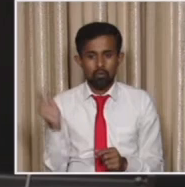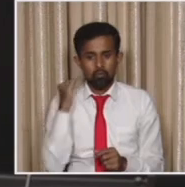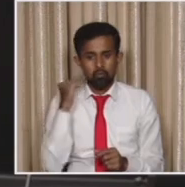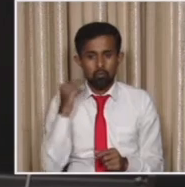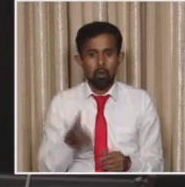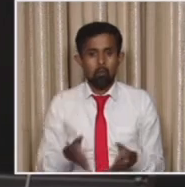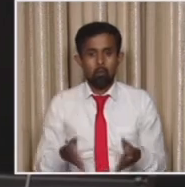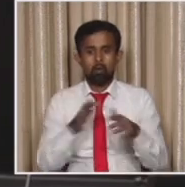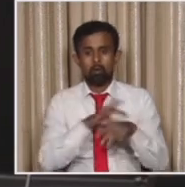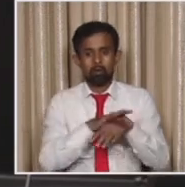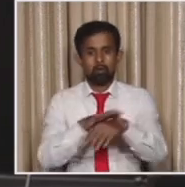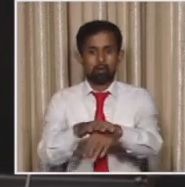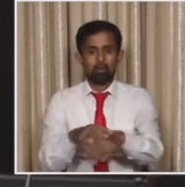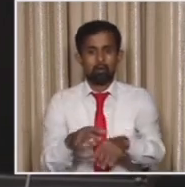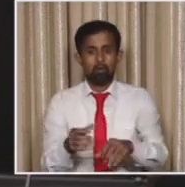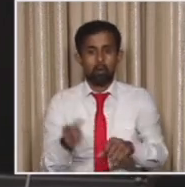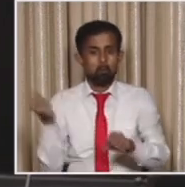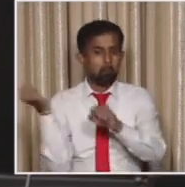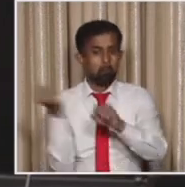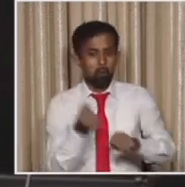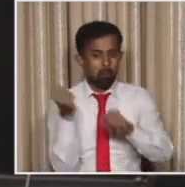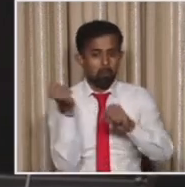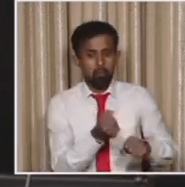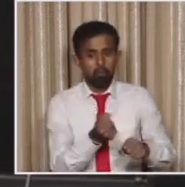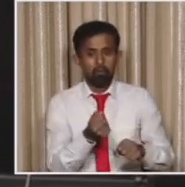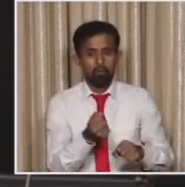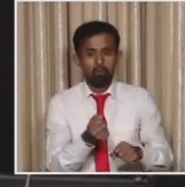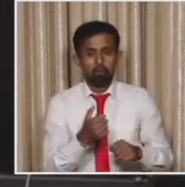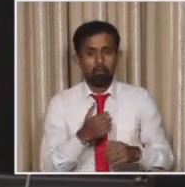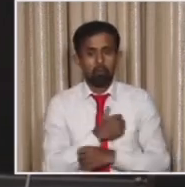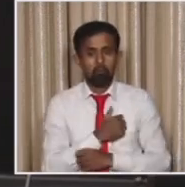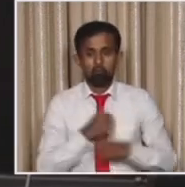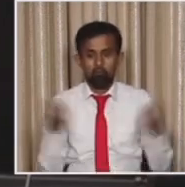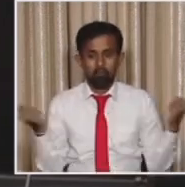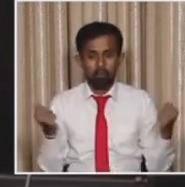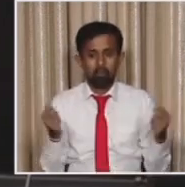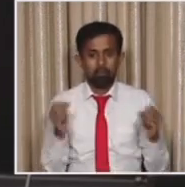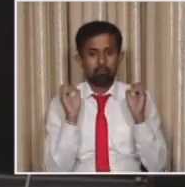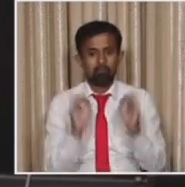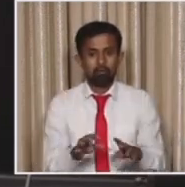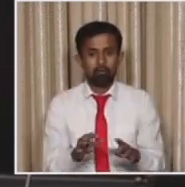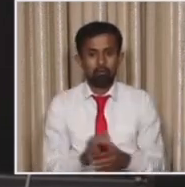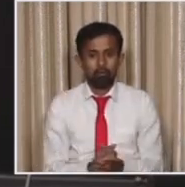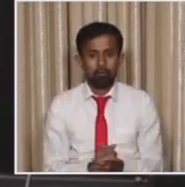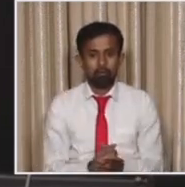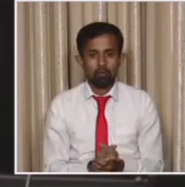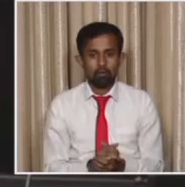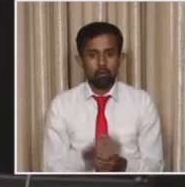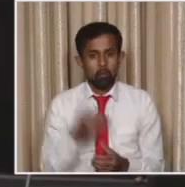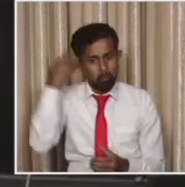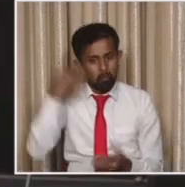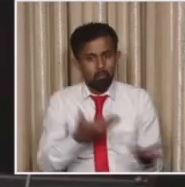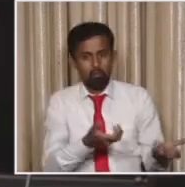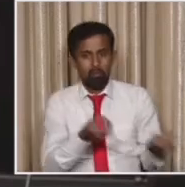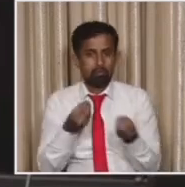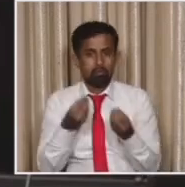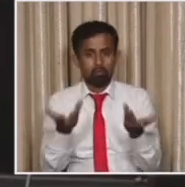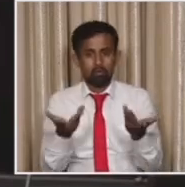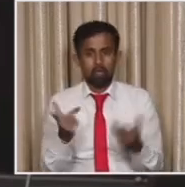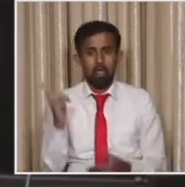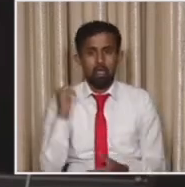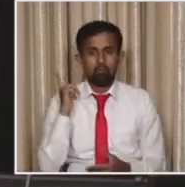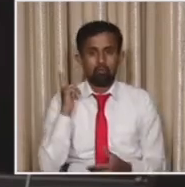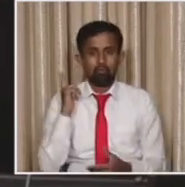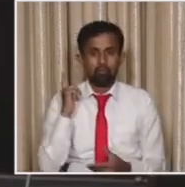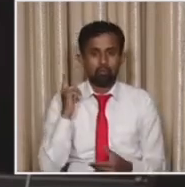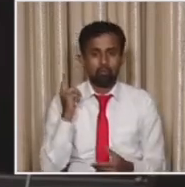පාරේ අදගෙන ගිහිල්ලා පොළු වලින් තලලා පාරේ නිර්වස්ත්‍ර කරලා පාරේ දාලා තියලා මිනිය ගන්න දෙන්නේ නැති වුණාම යුද හමුදාවට